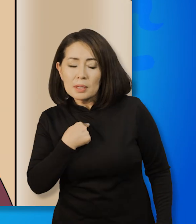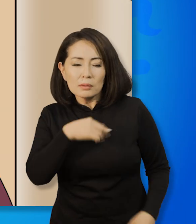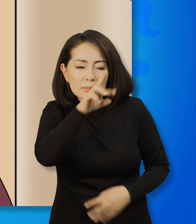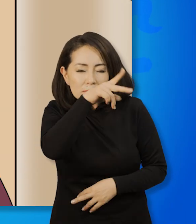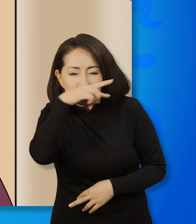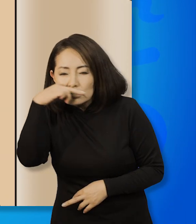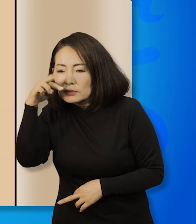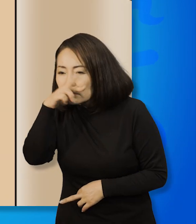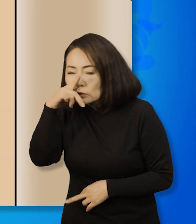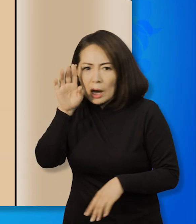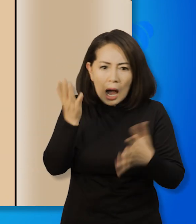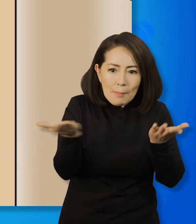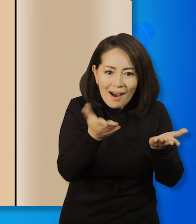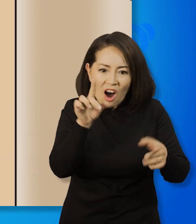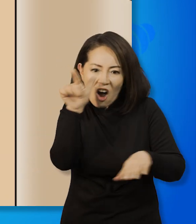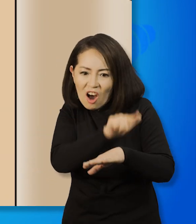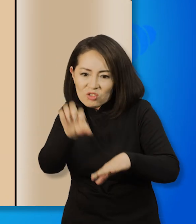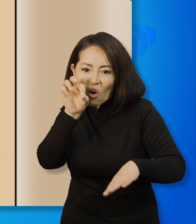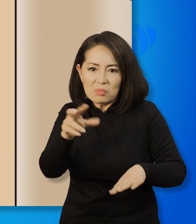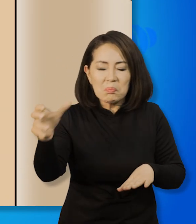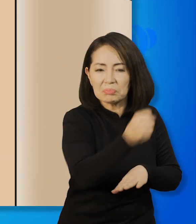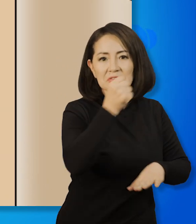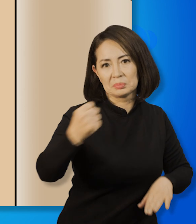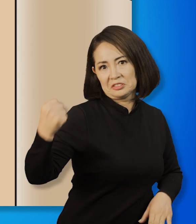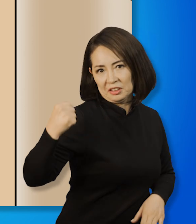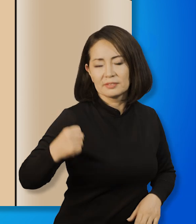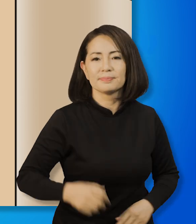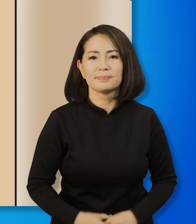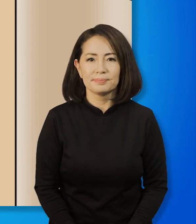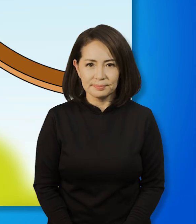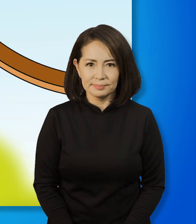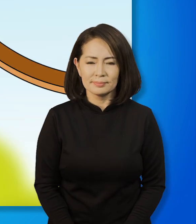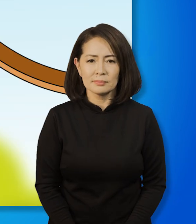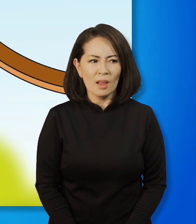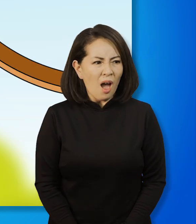Би альва зүйлийг үнрээр нь шиншилж айлч газраас олж чаддаг юм аа.